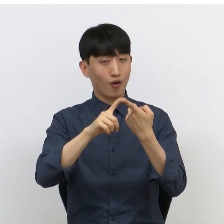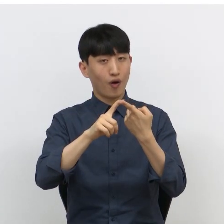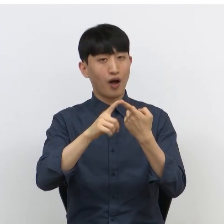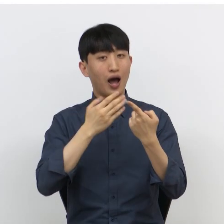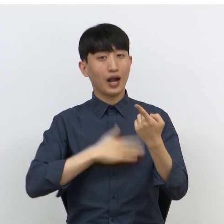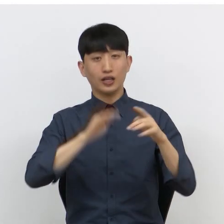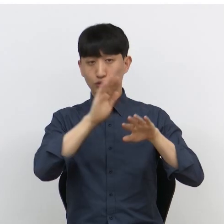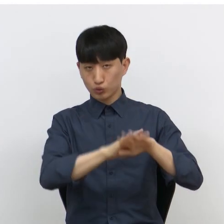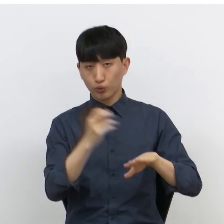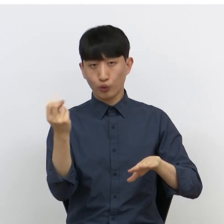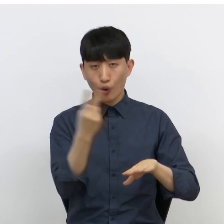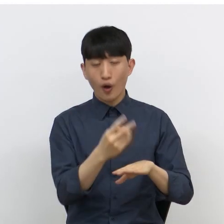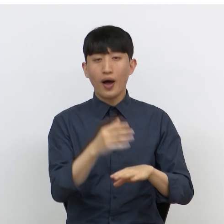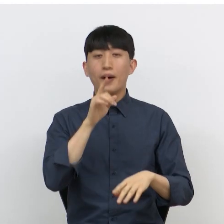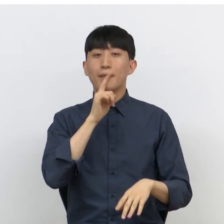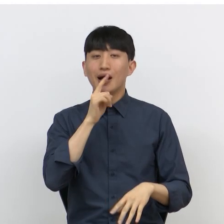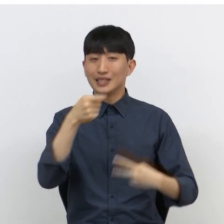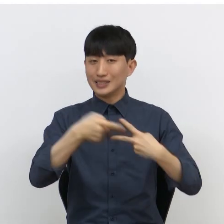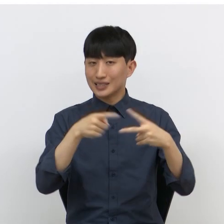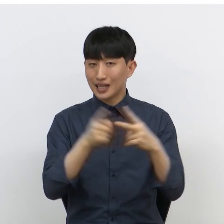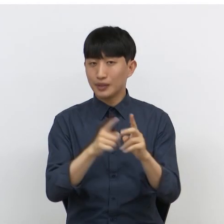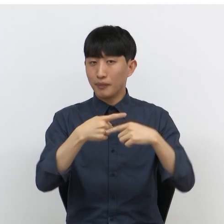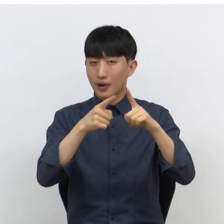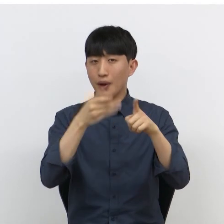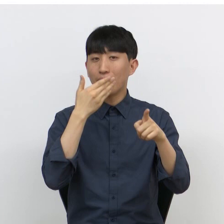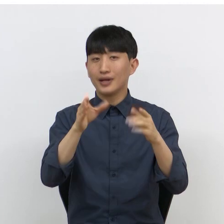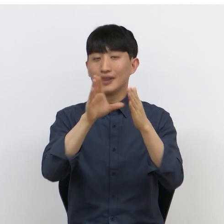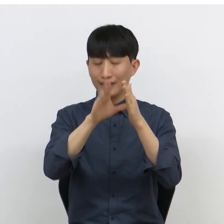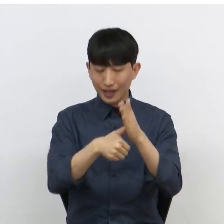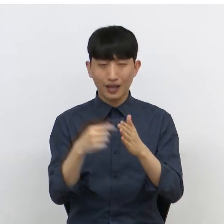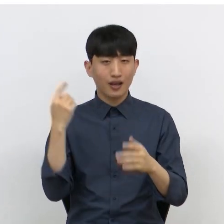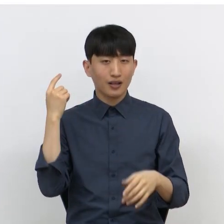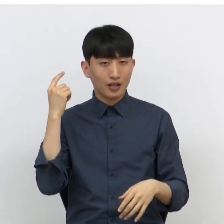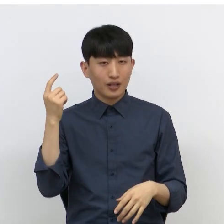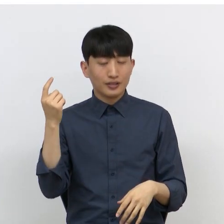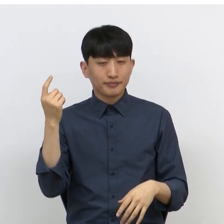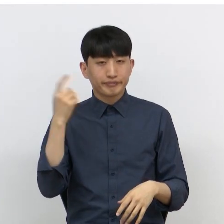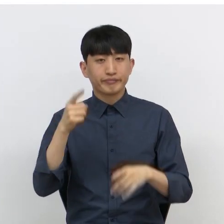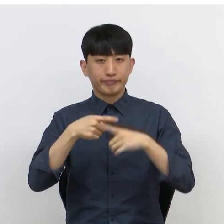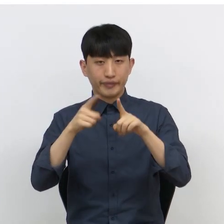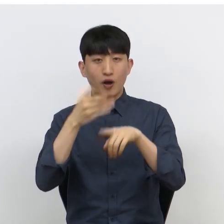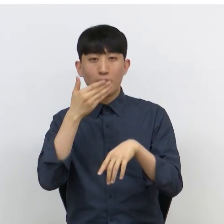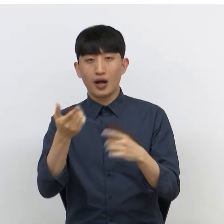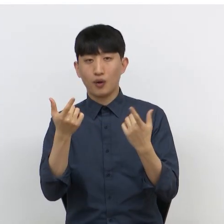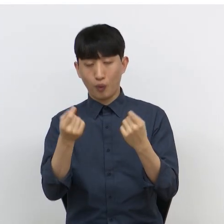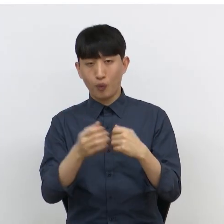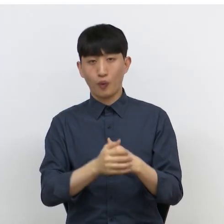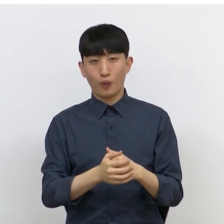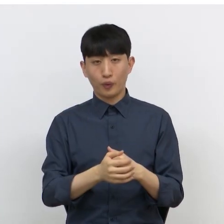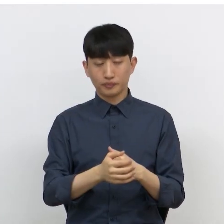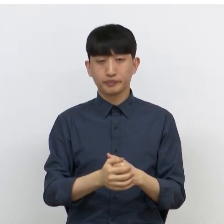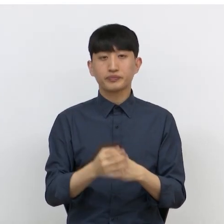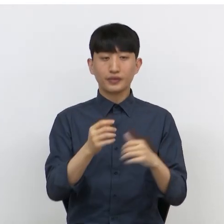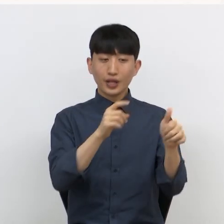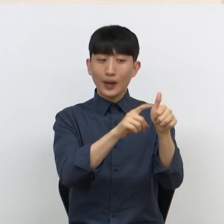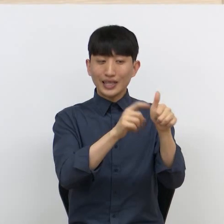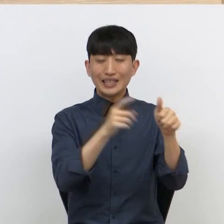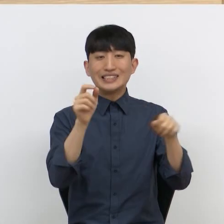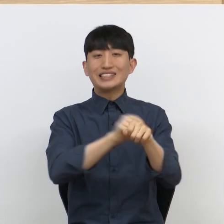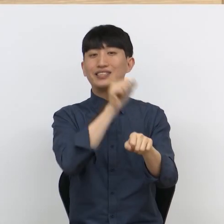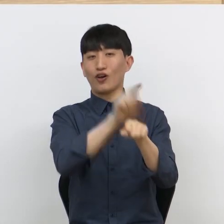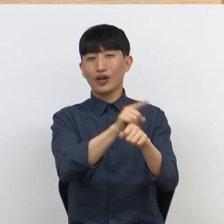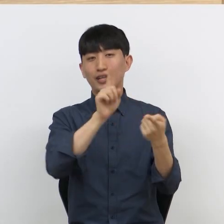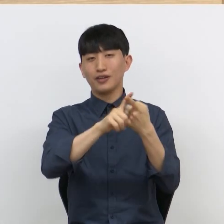평가를 할 수 있을 때 훨씬 더 정확한 매핑을 할 수가 있고요. 그리고 환자의 특성에 대해서 먼저 파악하는 것이 중요하기